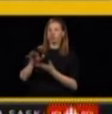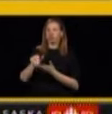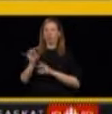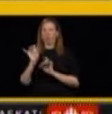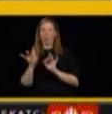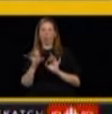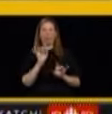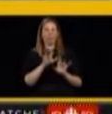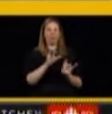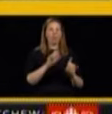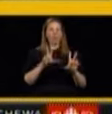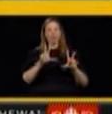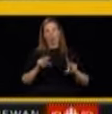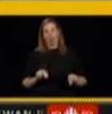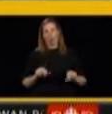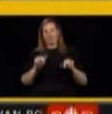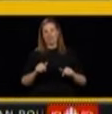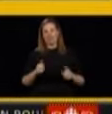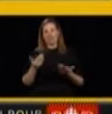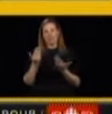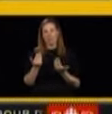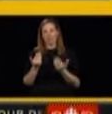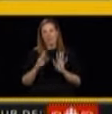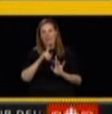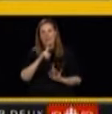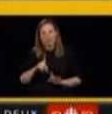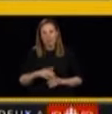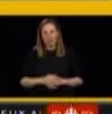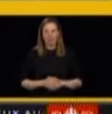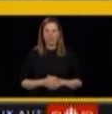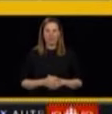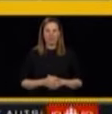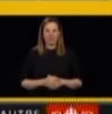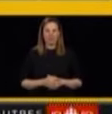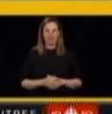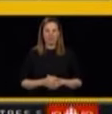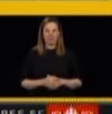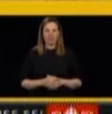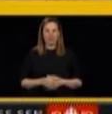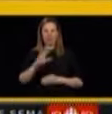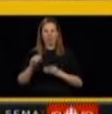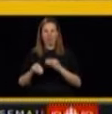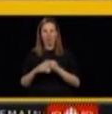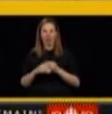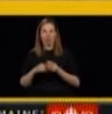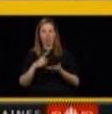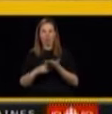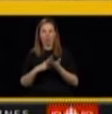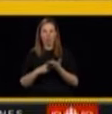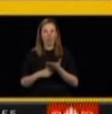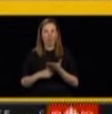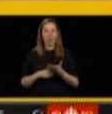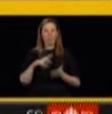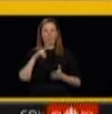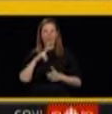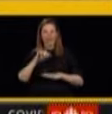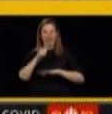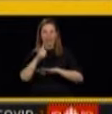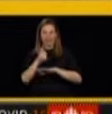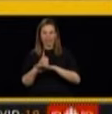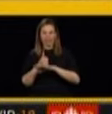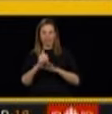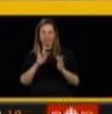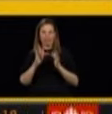est qualifiée à venir travailler à Montréal. C'est pour ça que il est encore là, le site « Je